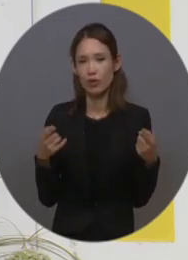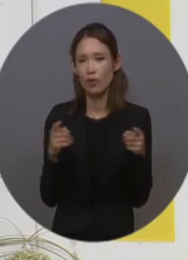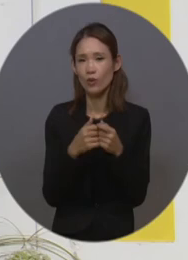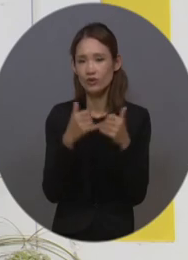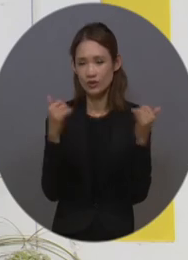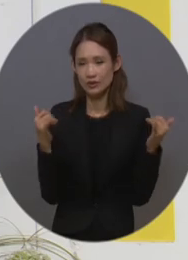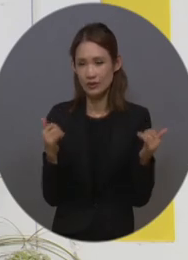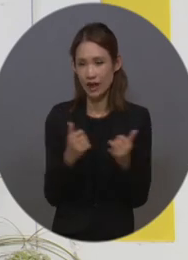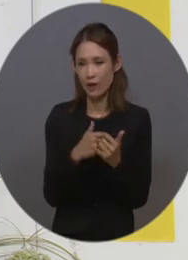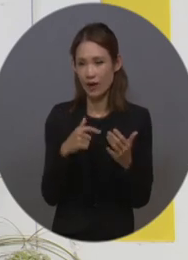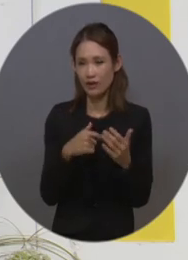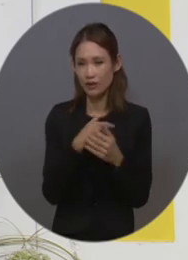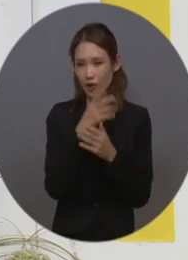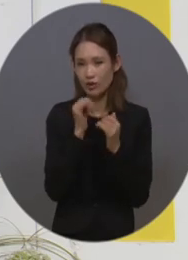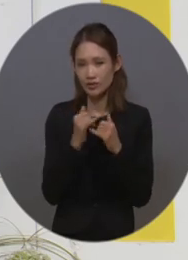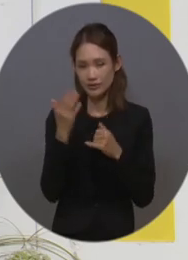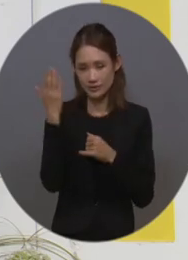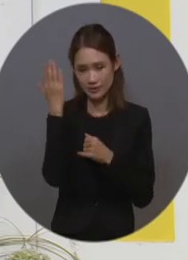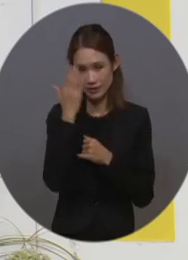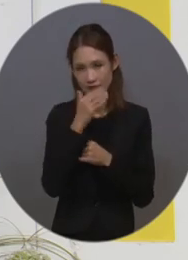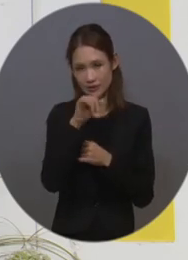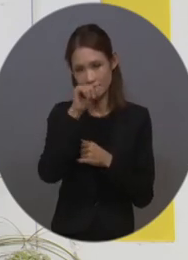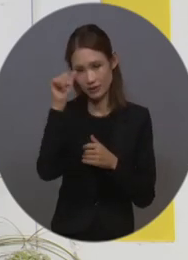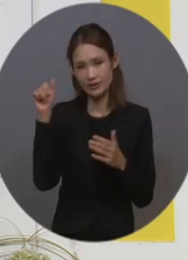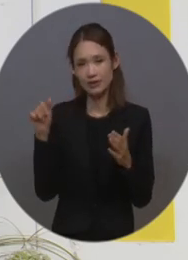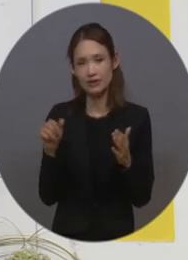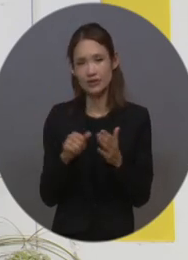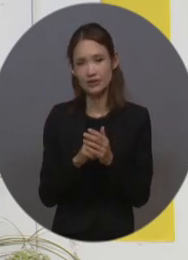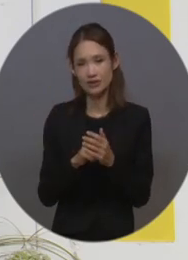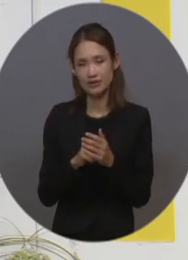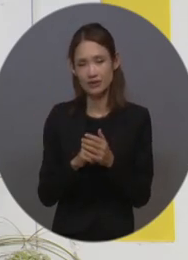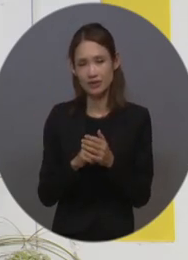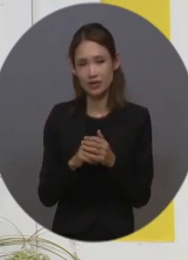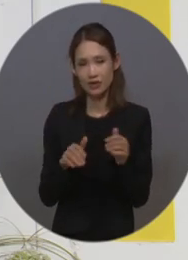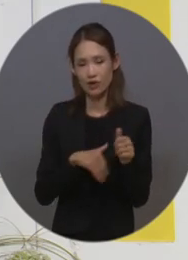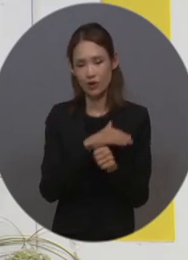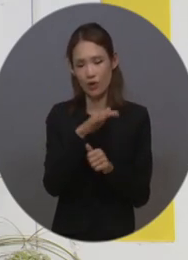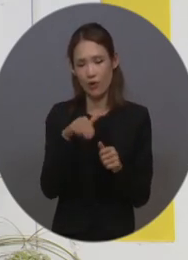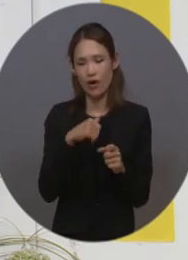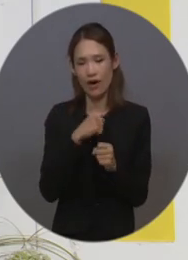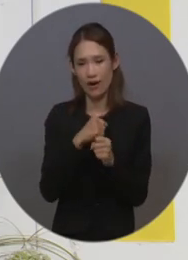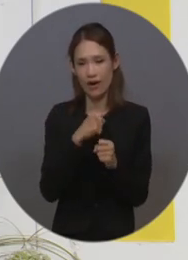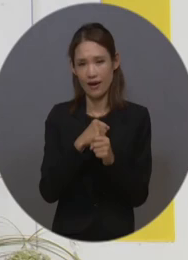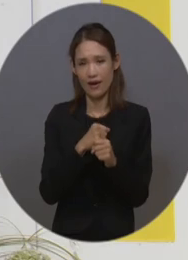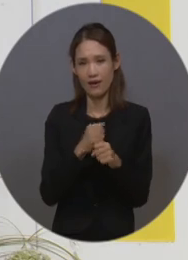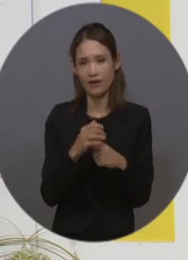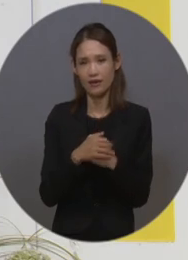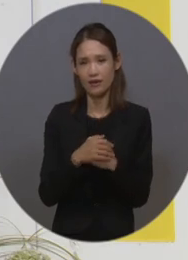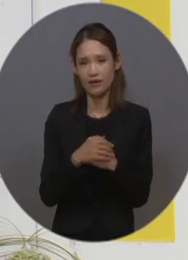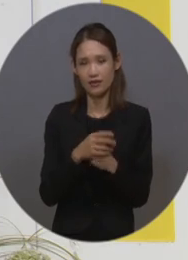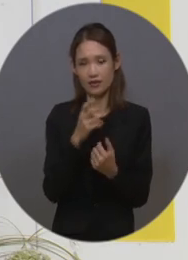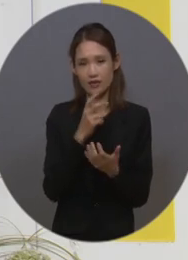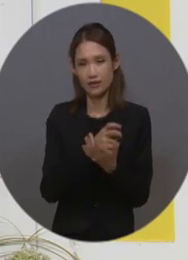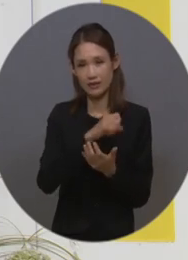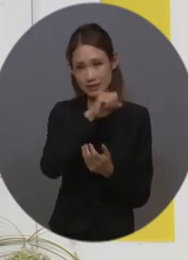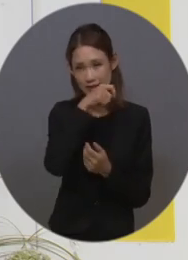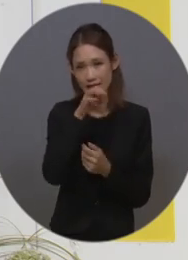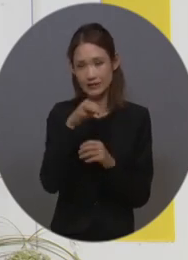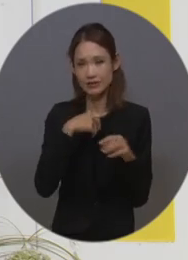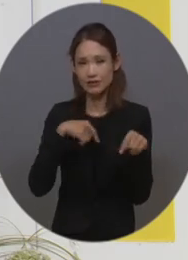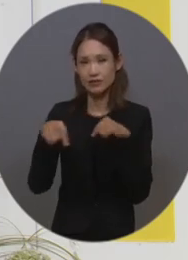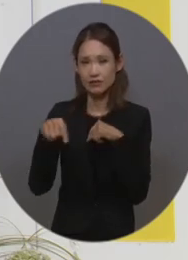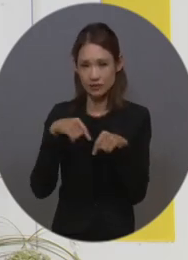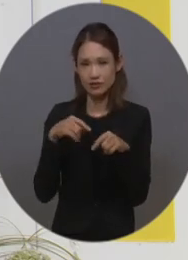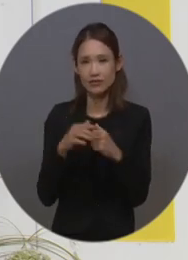공동사회에 어르신들이 쾌적하게 인생을 영위할 수 있는 그런 환경, 네. 법률과 예산과